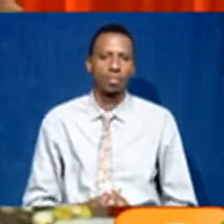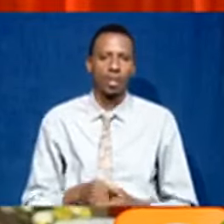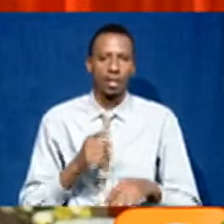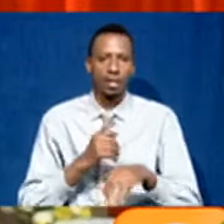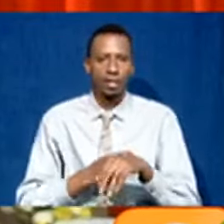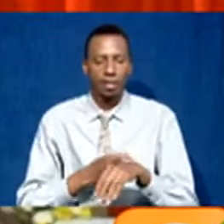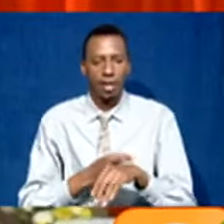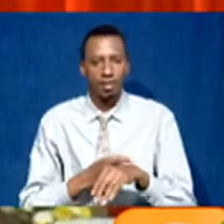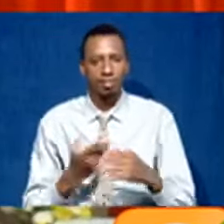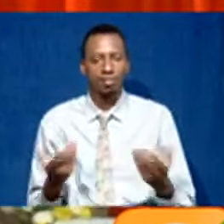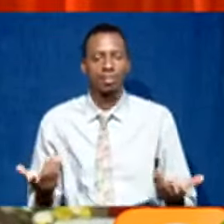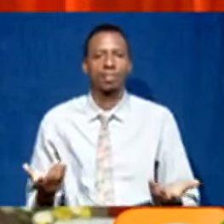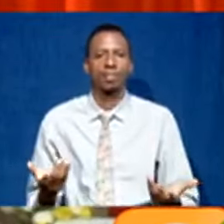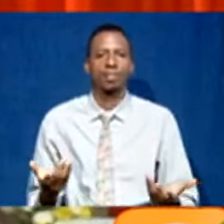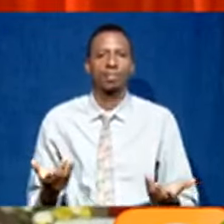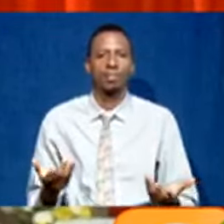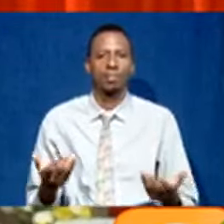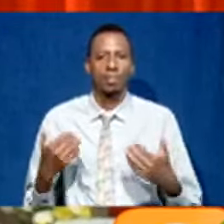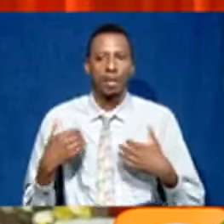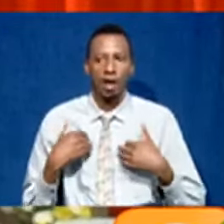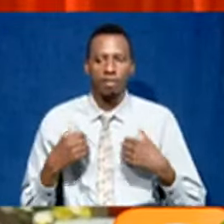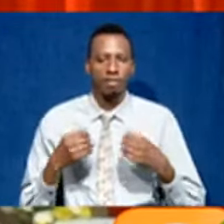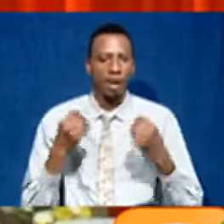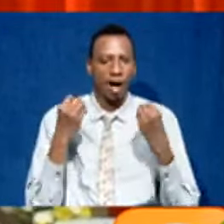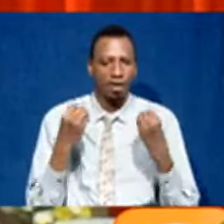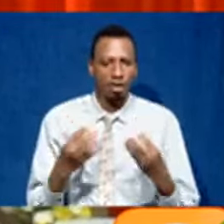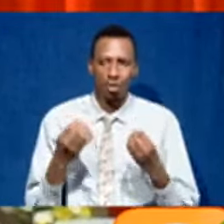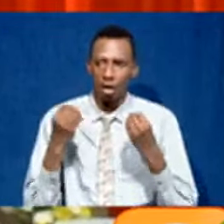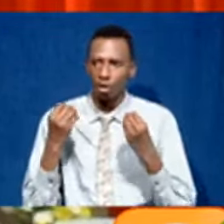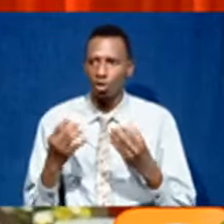face of a lot of what you can call